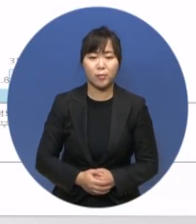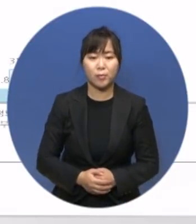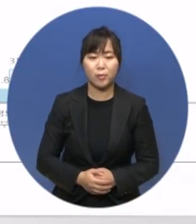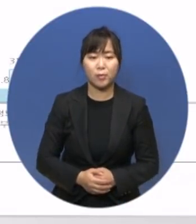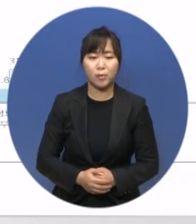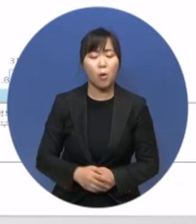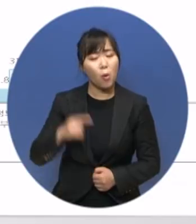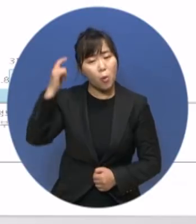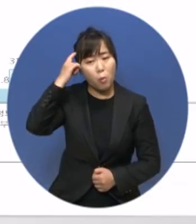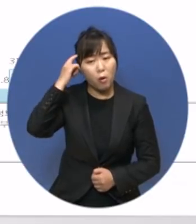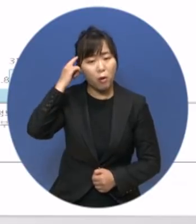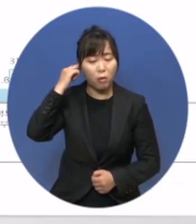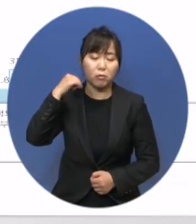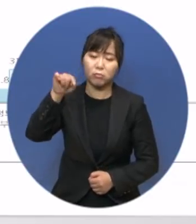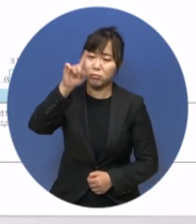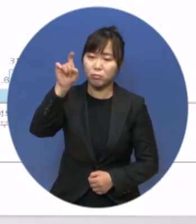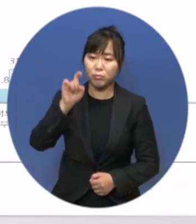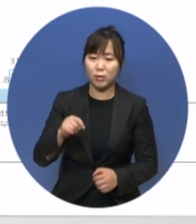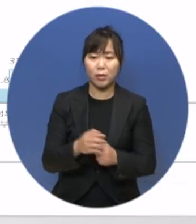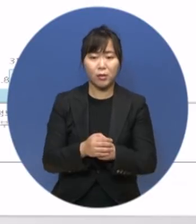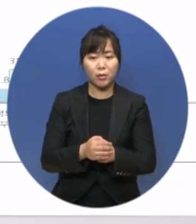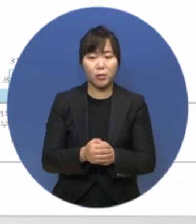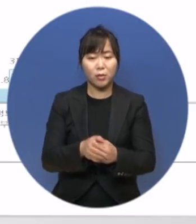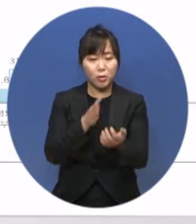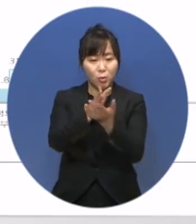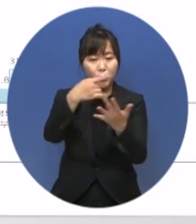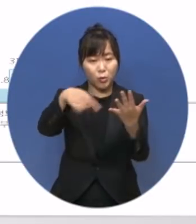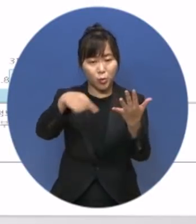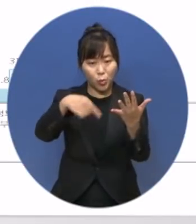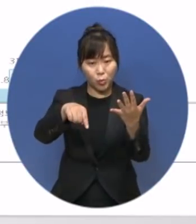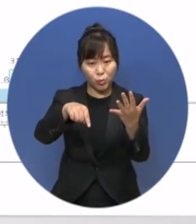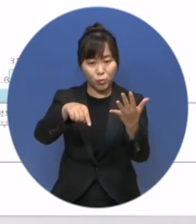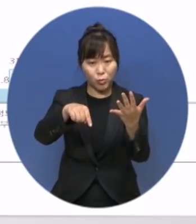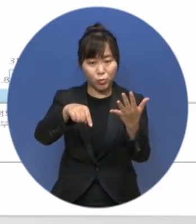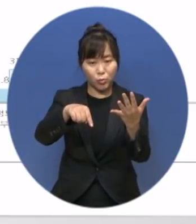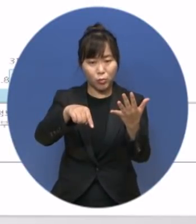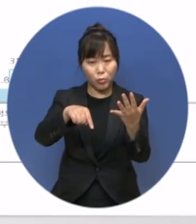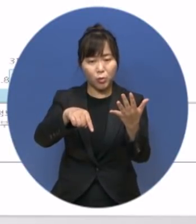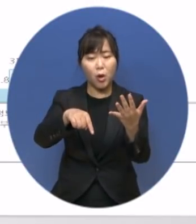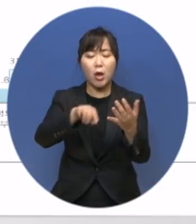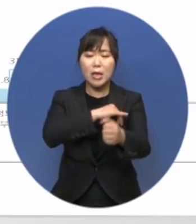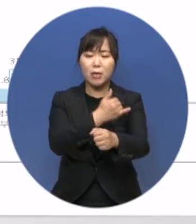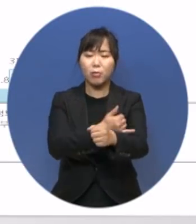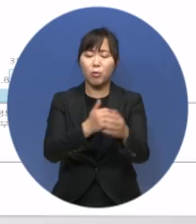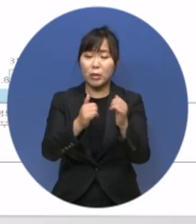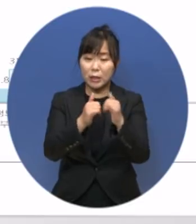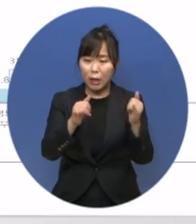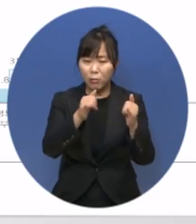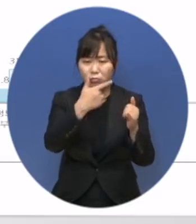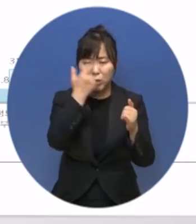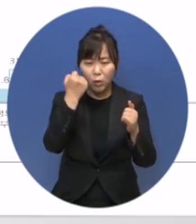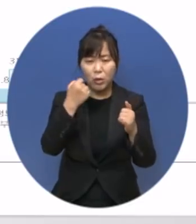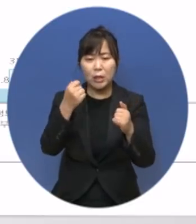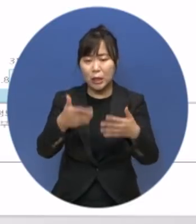그러면 왜 어려울까요? 보면 전문 교육 인력이 부족하고 교육기관이 부재합니다.